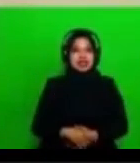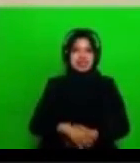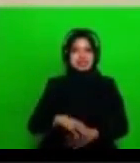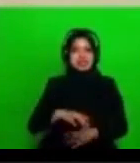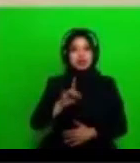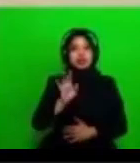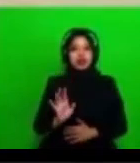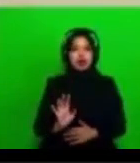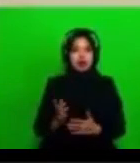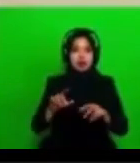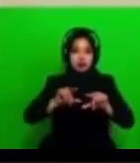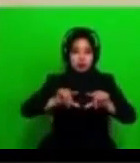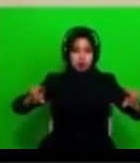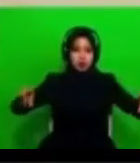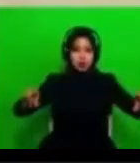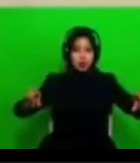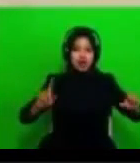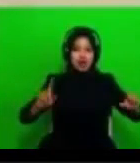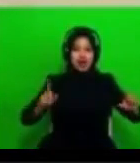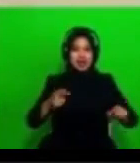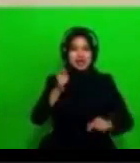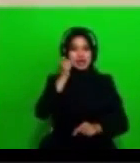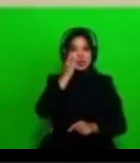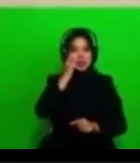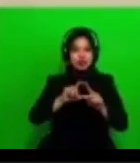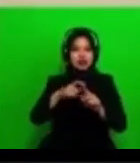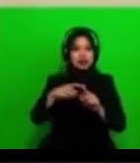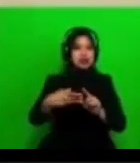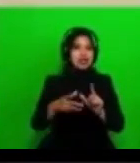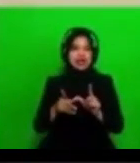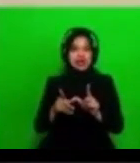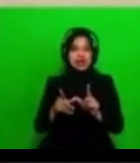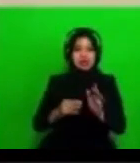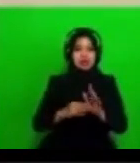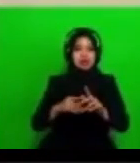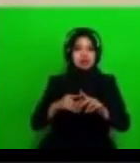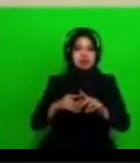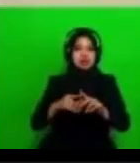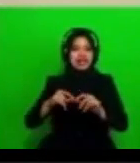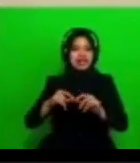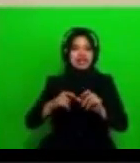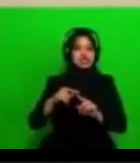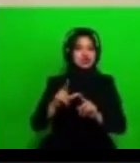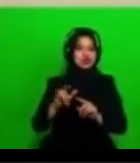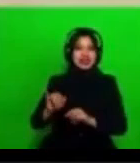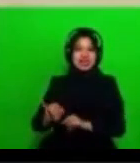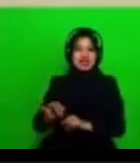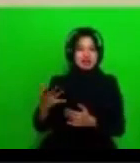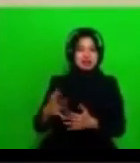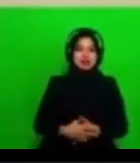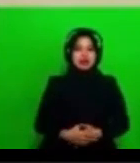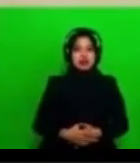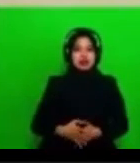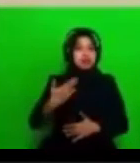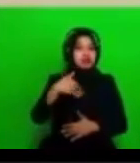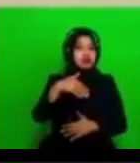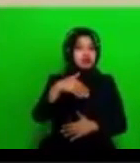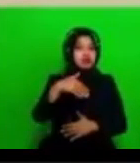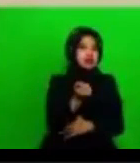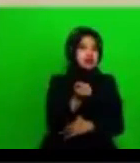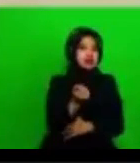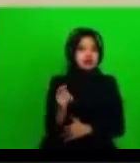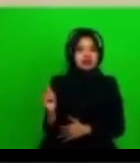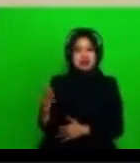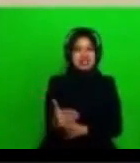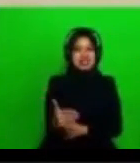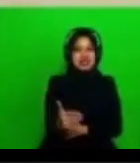Iya, satu. Wah, ini sudah ada nih dari Ibu Dewi Maria Stuti. Ya. Baik. Pergi ke